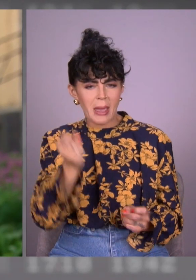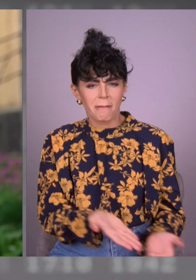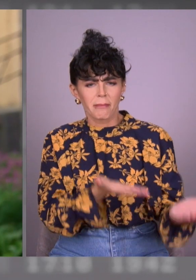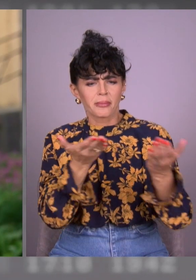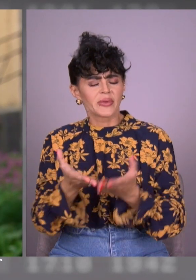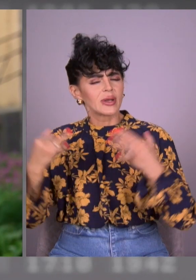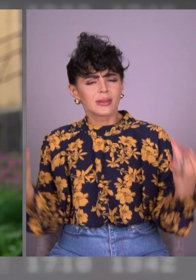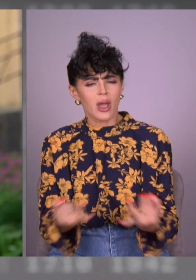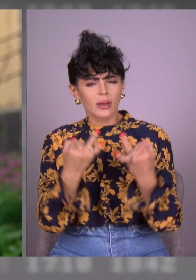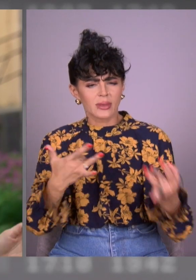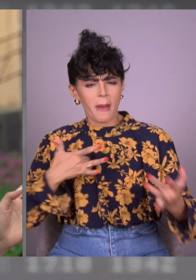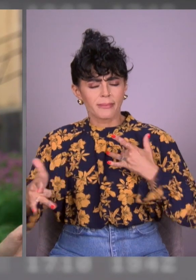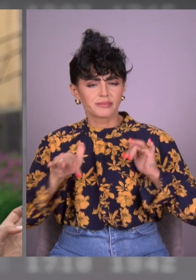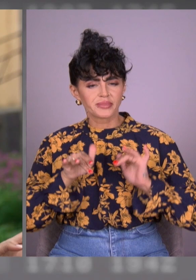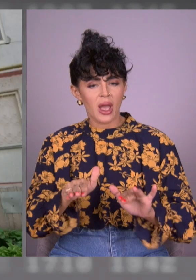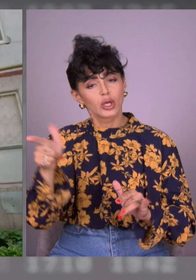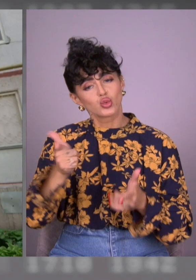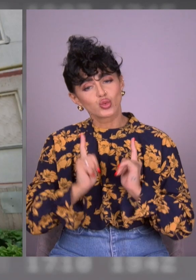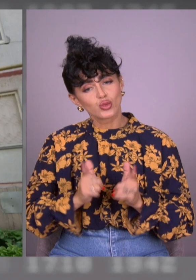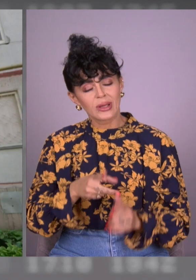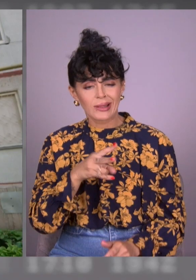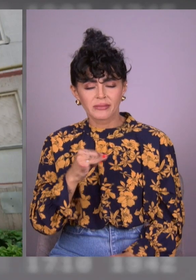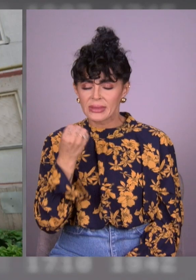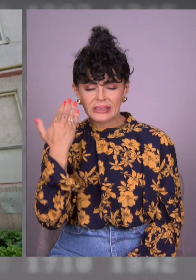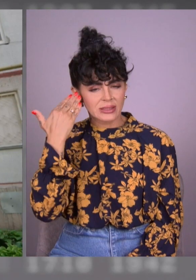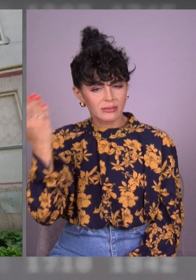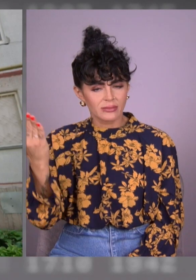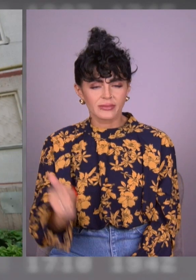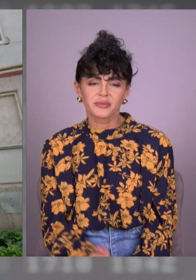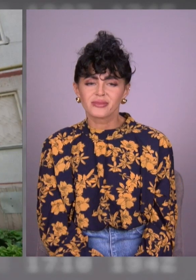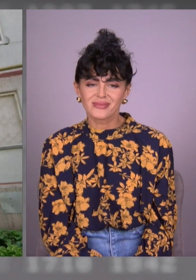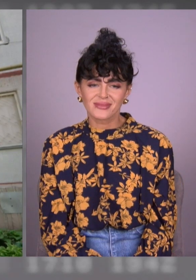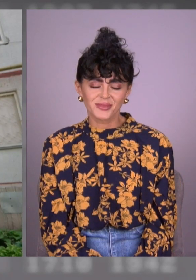цікавий захід. Чи погодиться він? Не знаю.